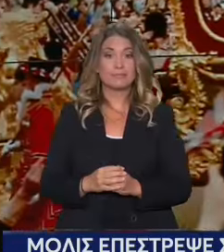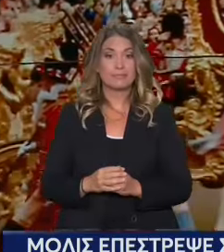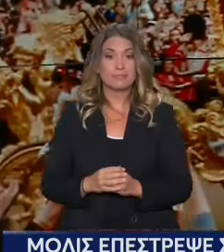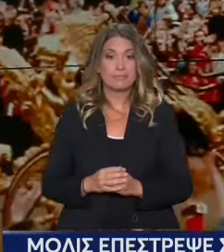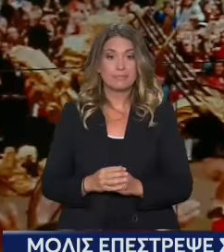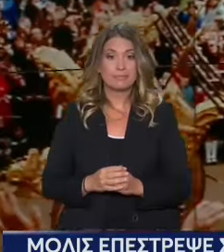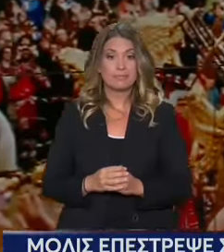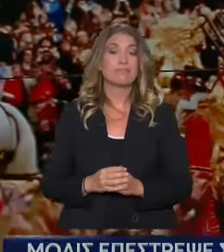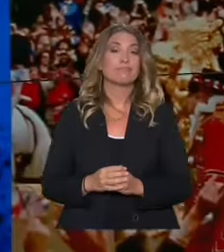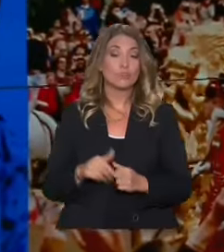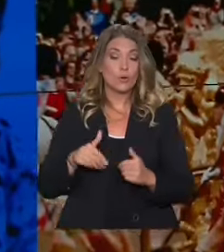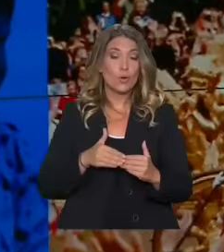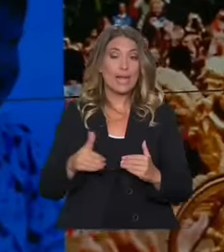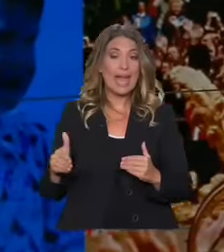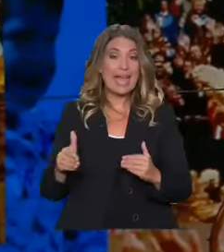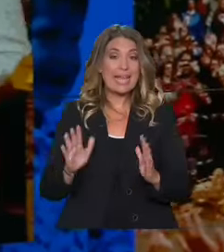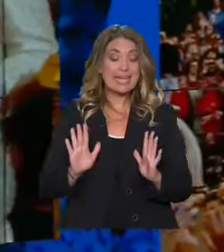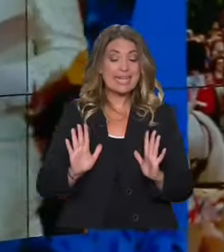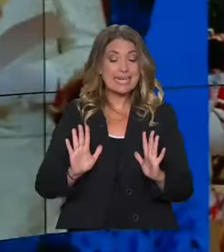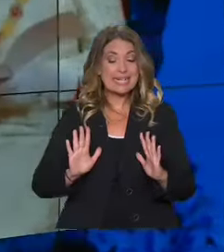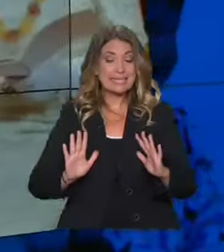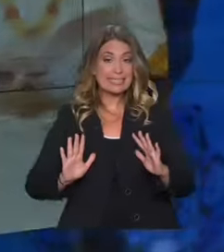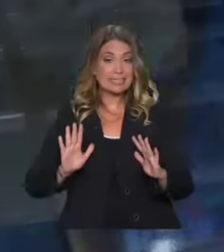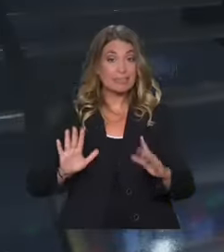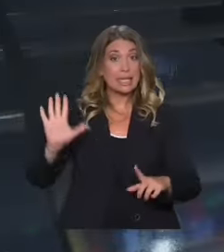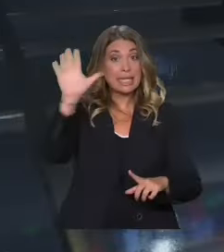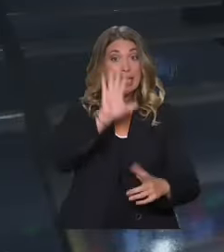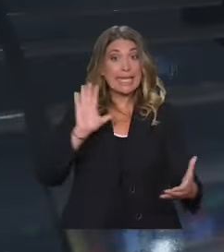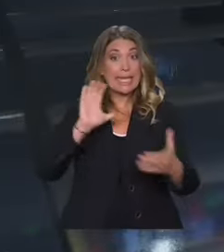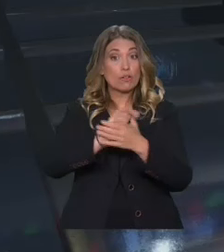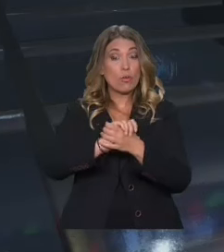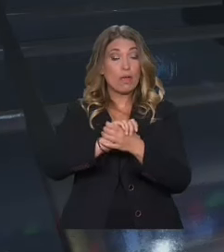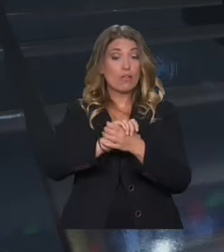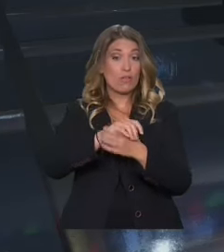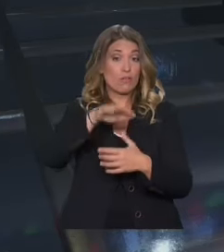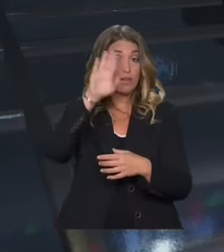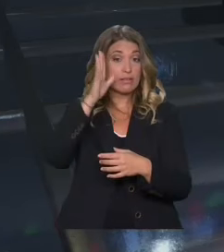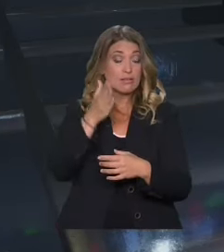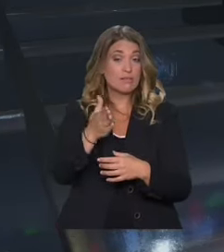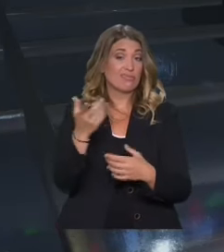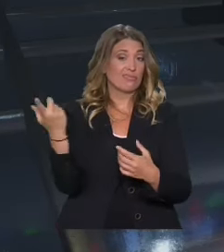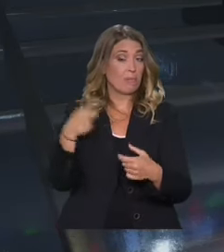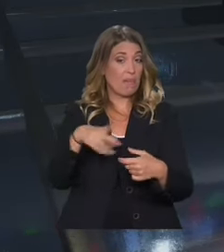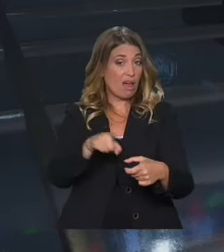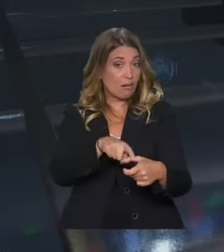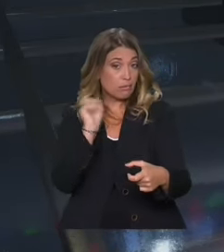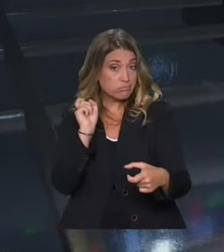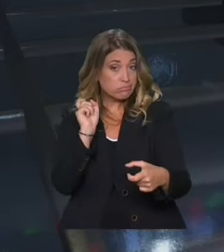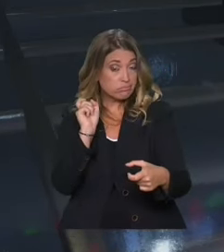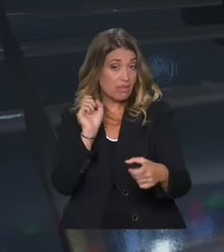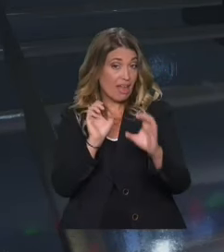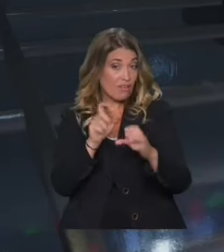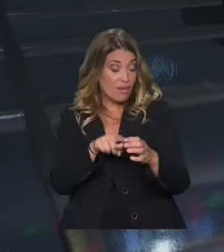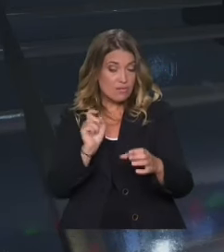είναι μια πολύ κρίσιμη στιγμή. Μια στιγμή όπου το Ηνωμένο Βασίλειο, μόνο του πια, γιατί έχουμε τον Brexit, προσπαθεί να